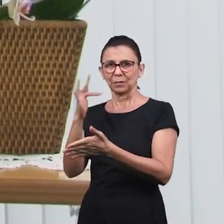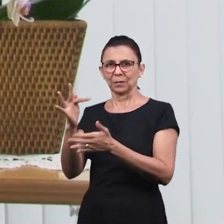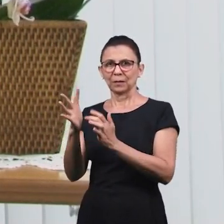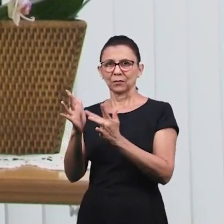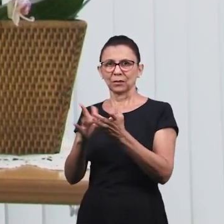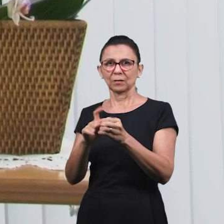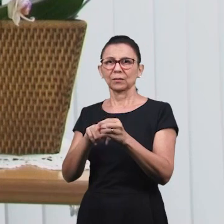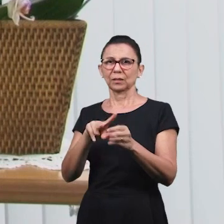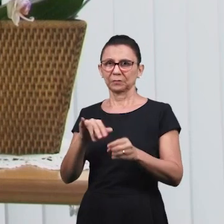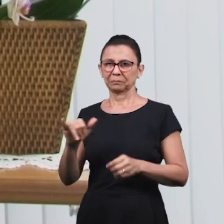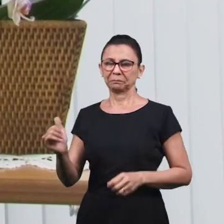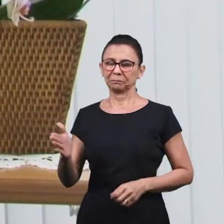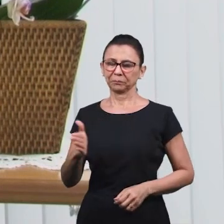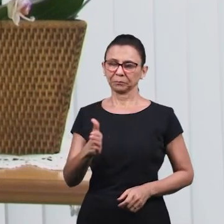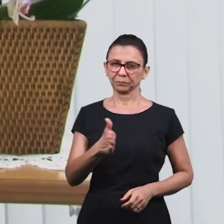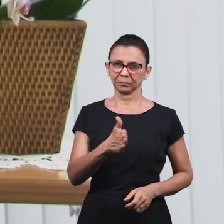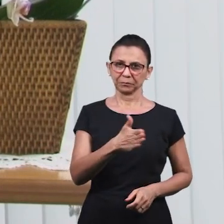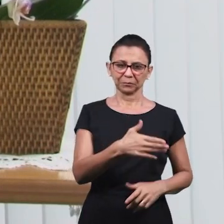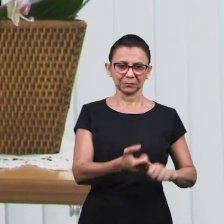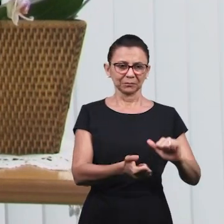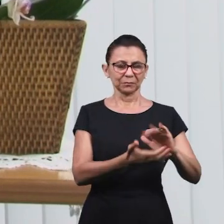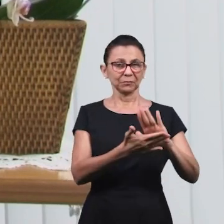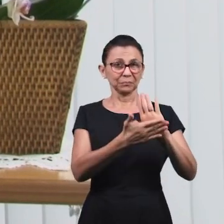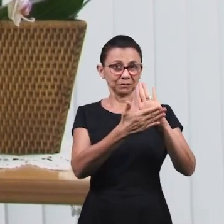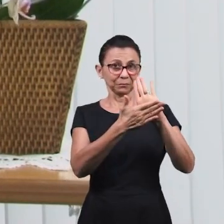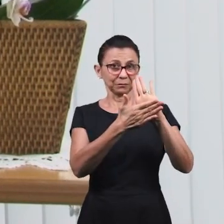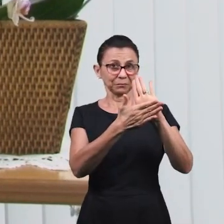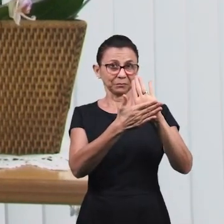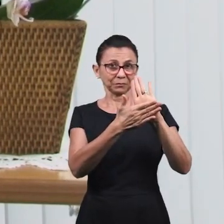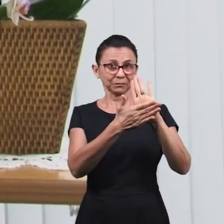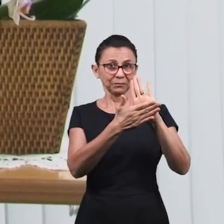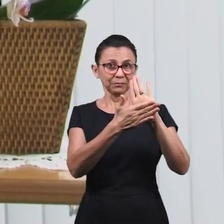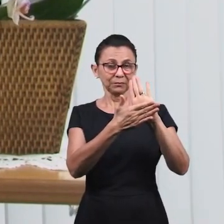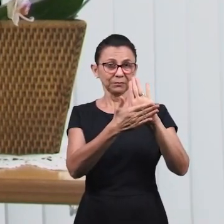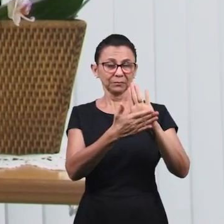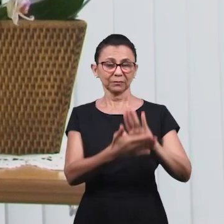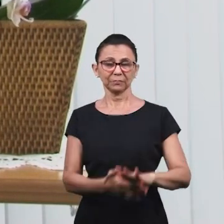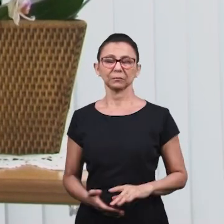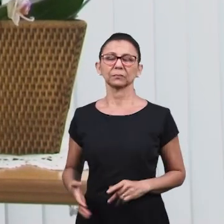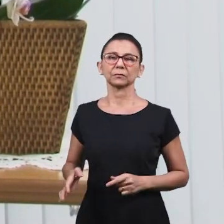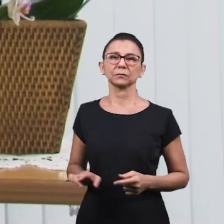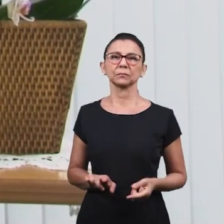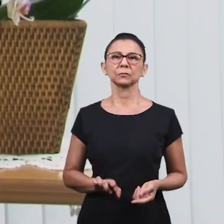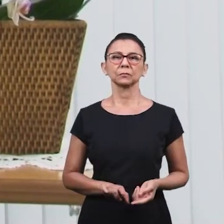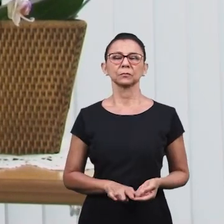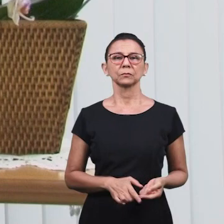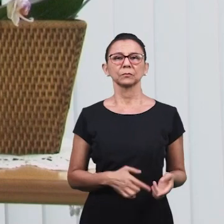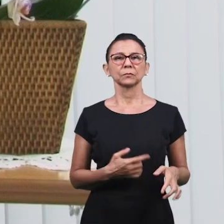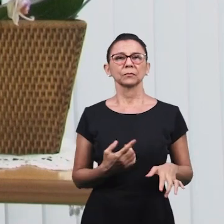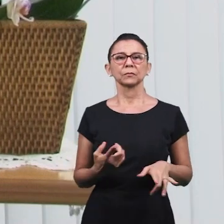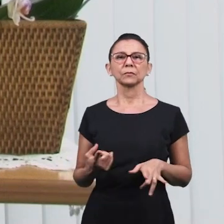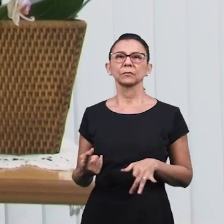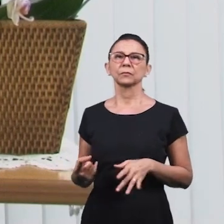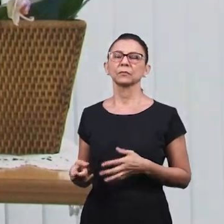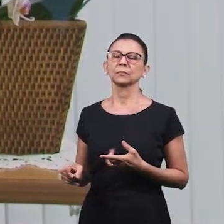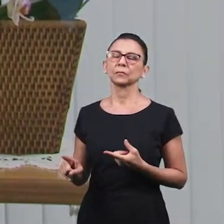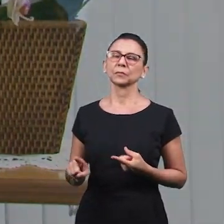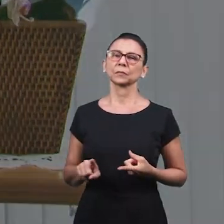Il reste pas beaucoup. Bientôt, Jésus reviendra. Nous allons le nom du Seigneur avec l'ange.